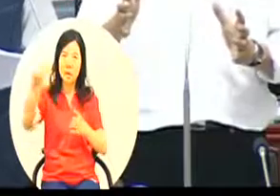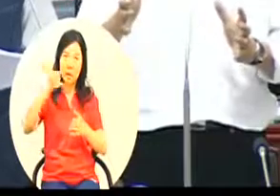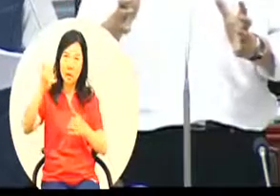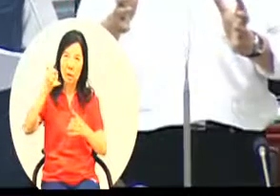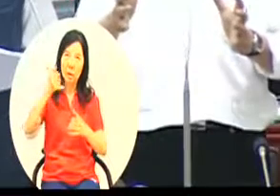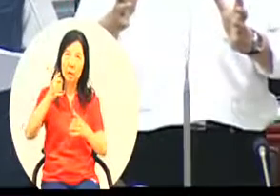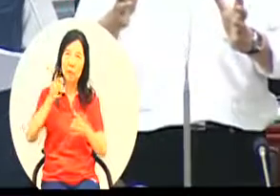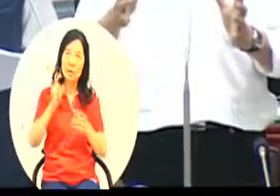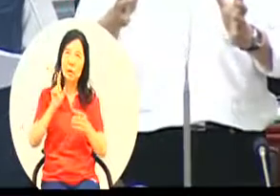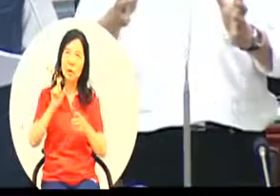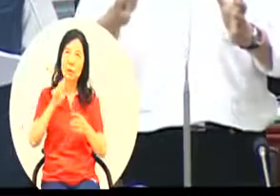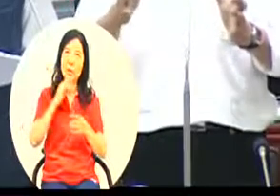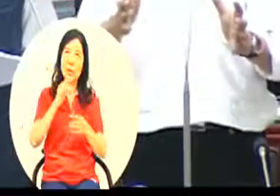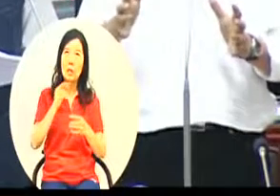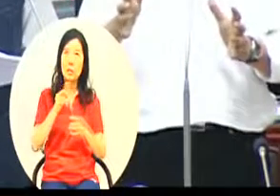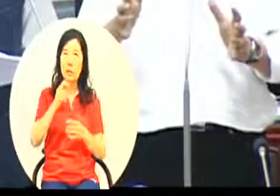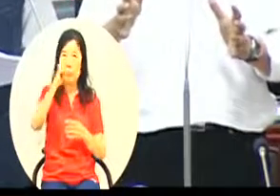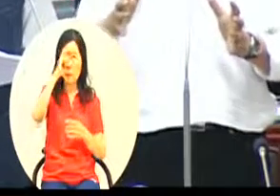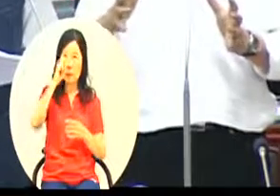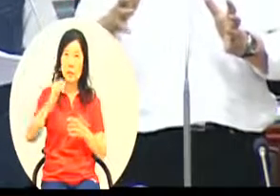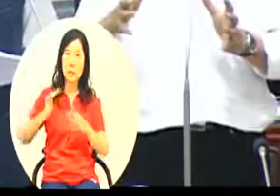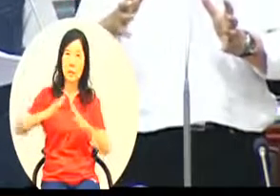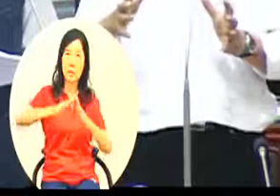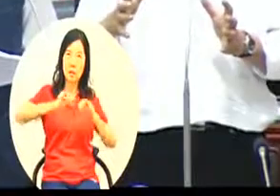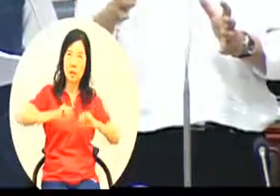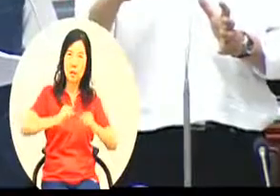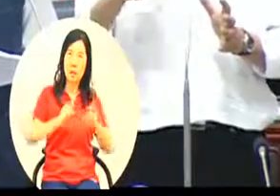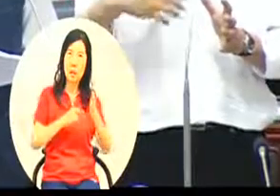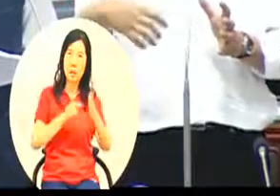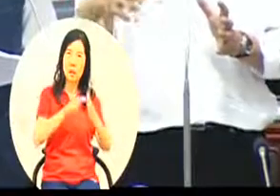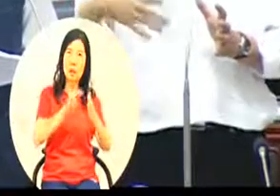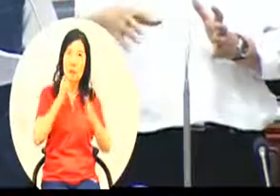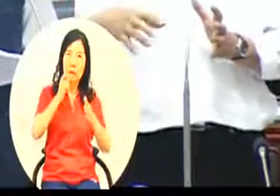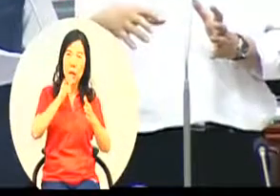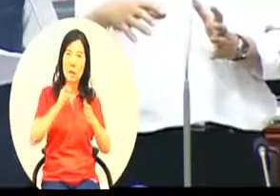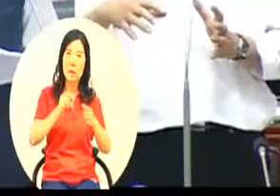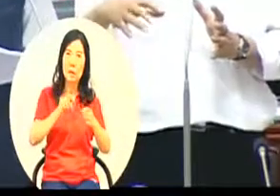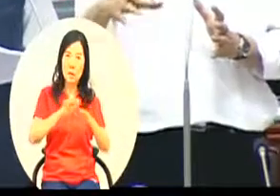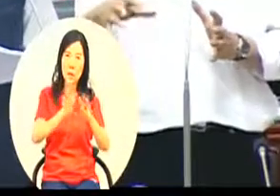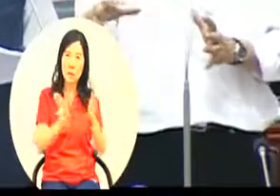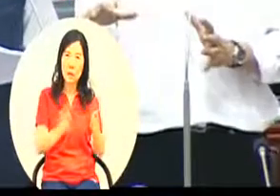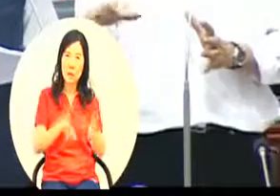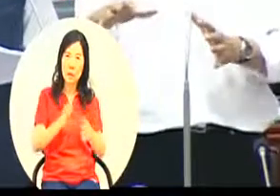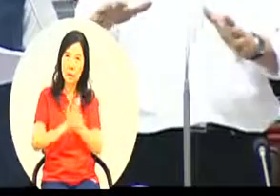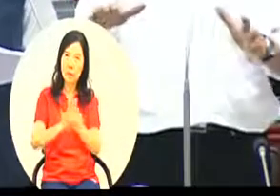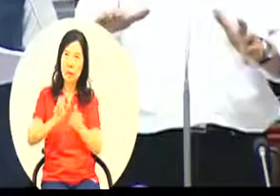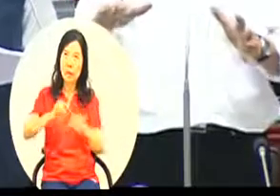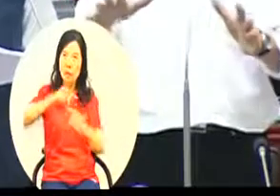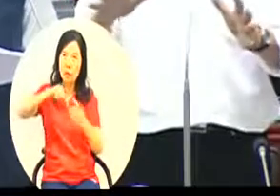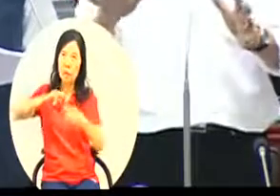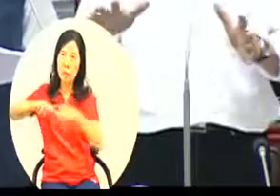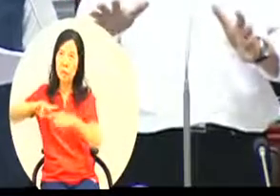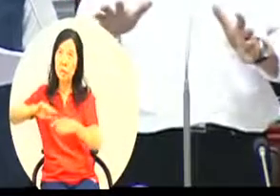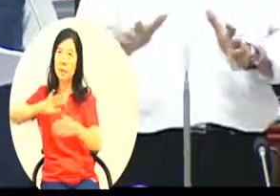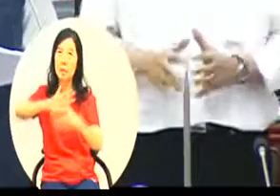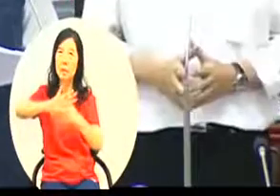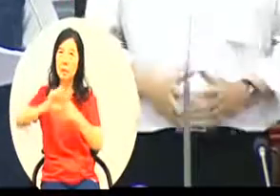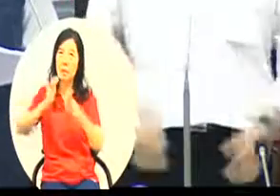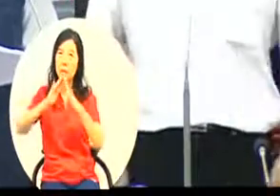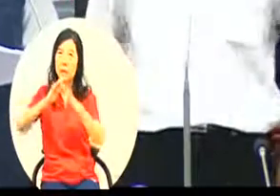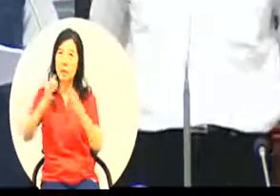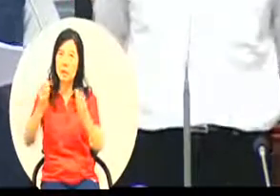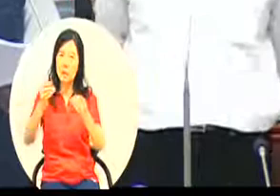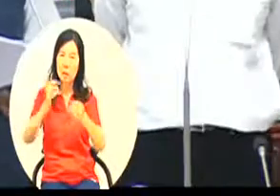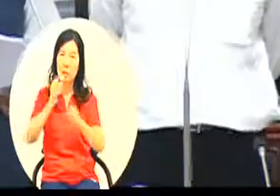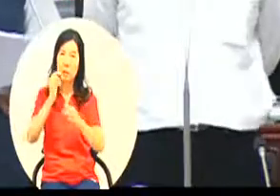求富康巴士这一个轿车平台要能够转介到所谓的市区里面各个车队，提供无障碍计